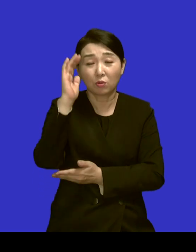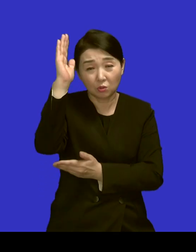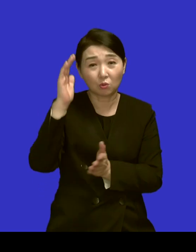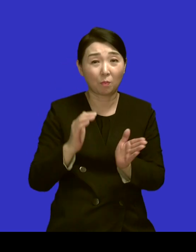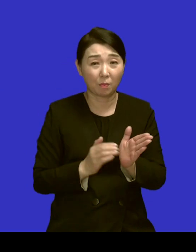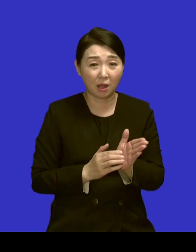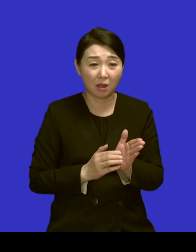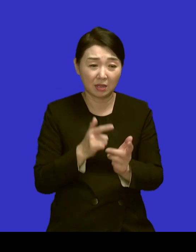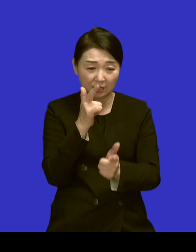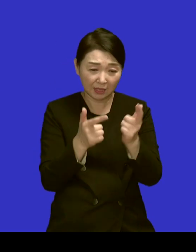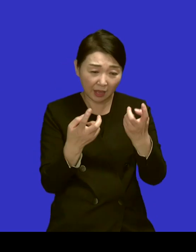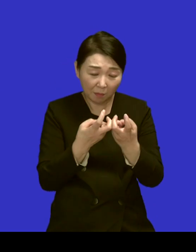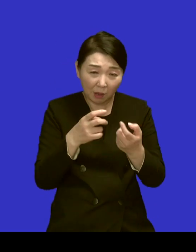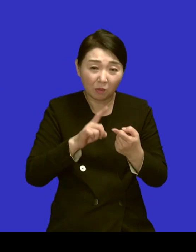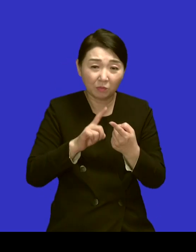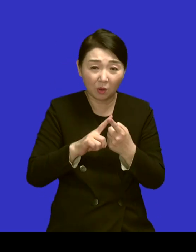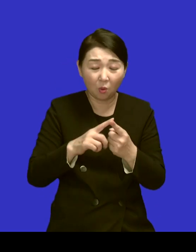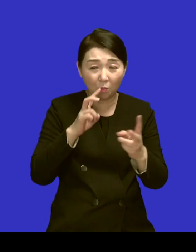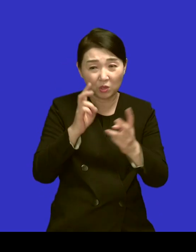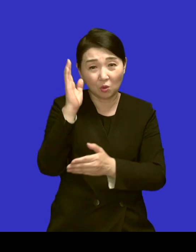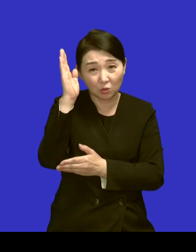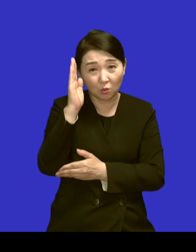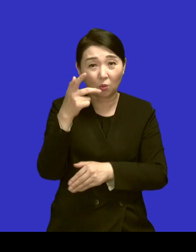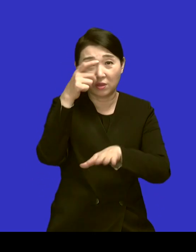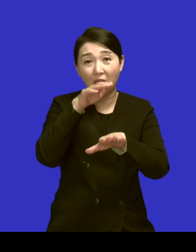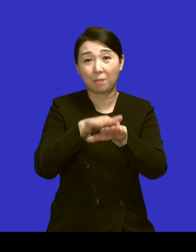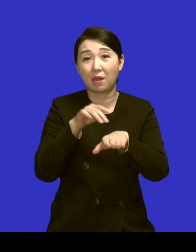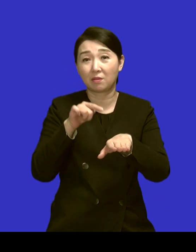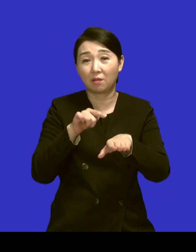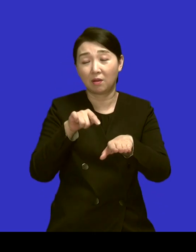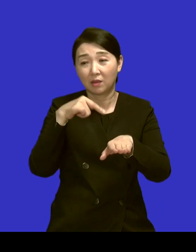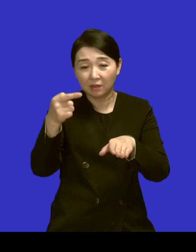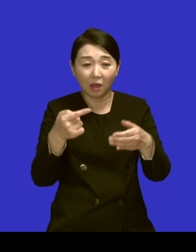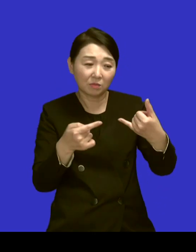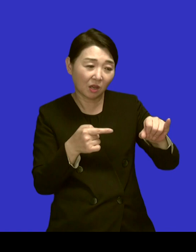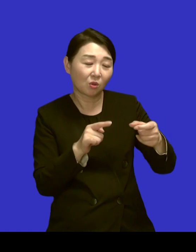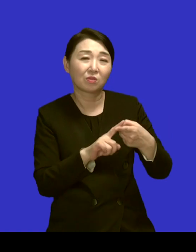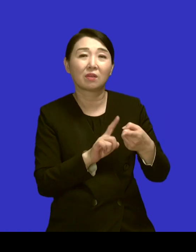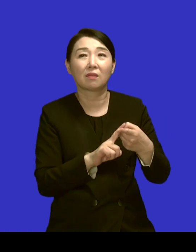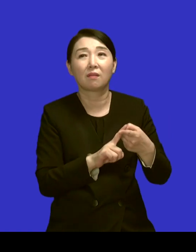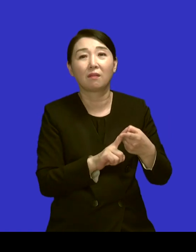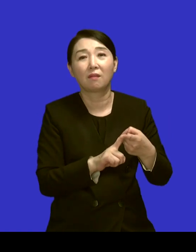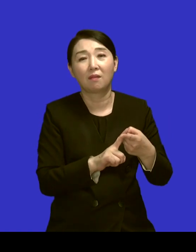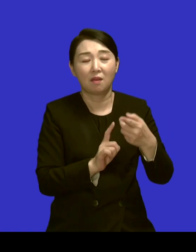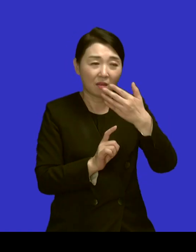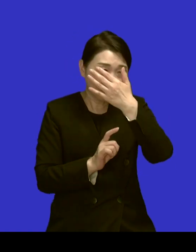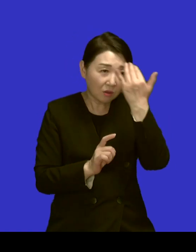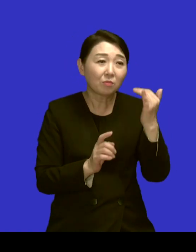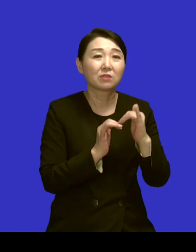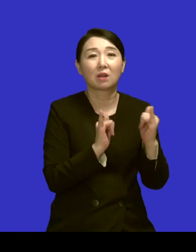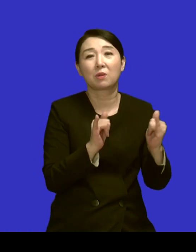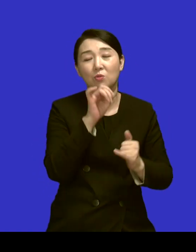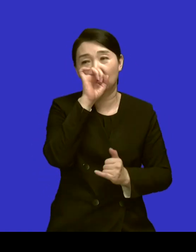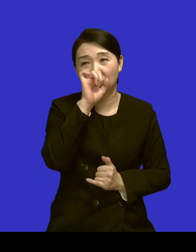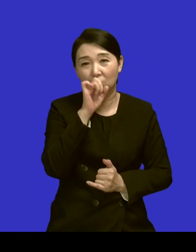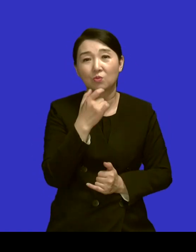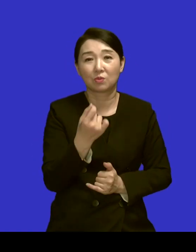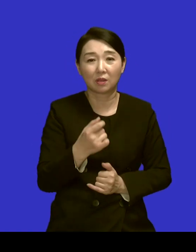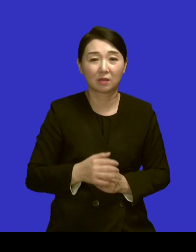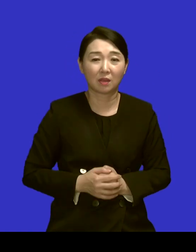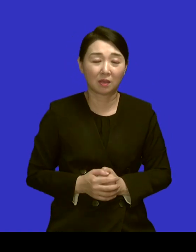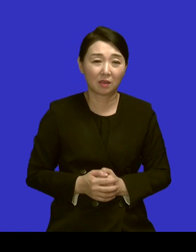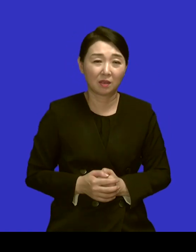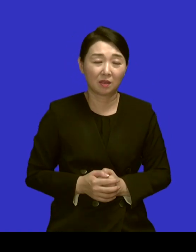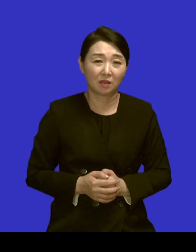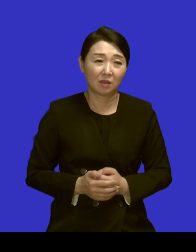다양한 방식의 그런 미디어 설교 또 그런 예배들이 저 다음 세대들에게 너무나 중요한 역할을 하고 있다는 생각이 듭니다. 감사합니다. 다음 세대들을 위해서 정말 우리